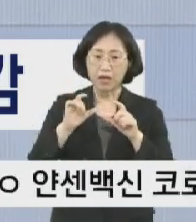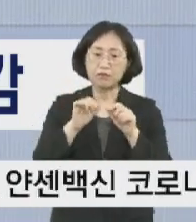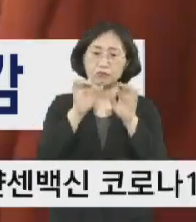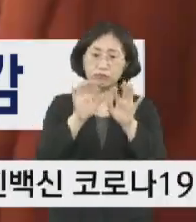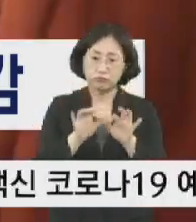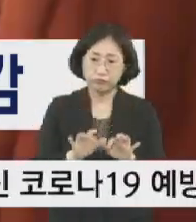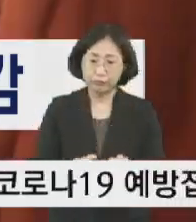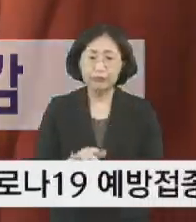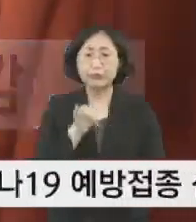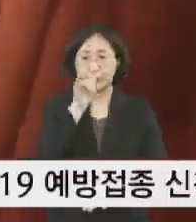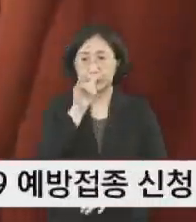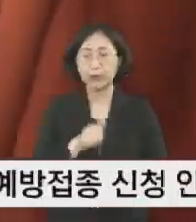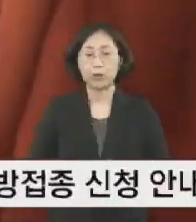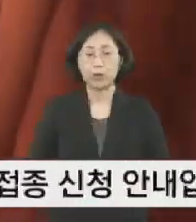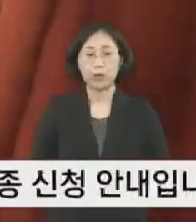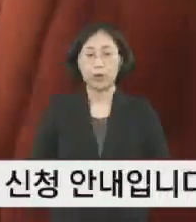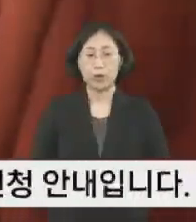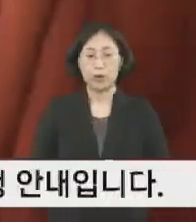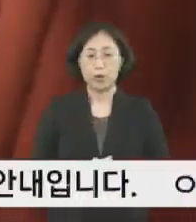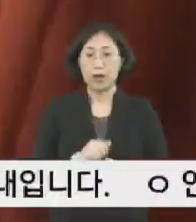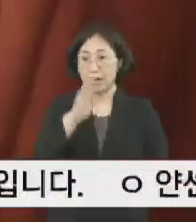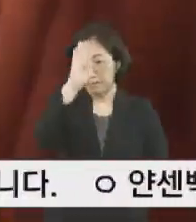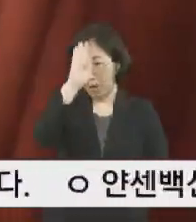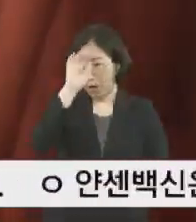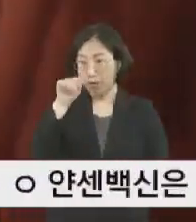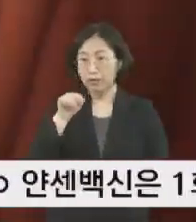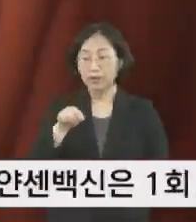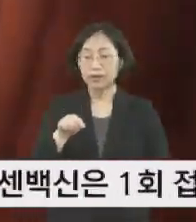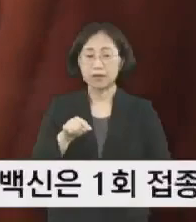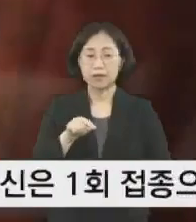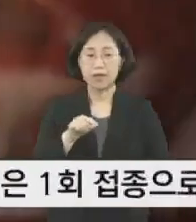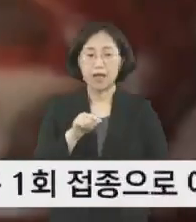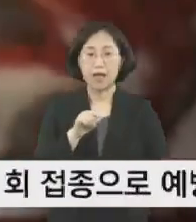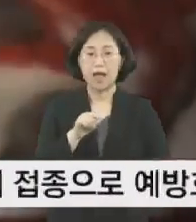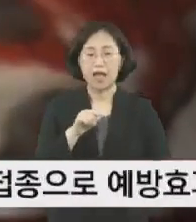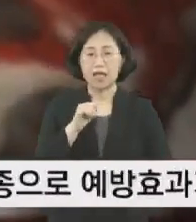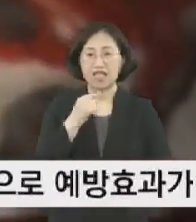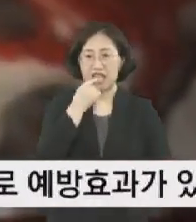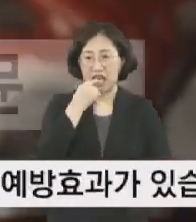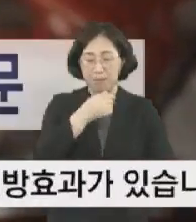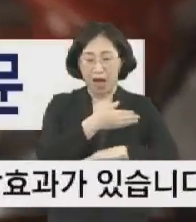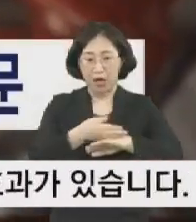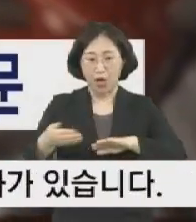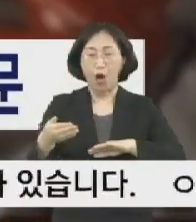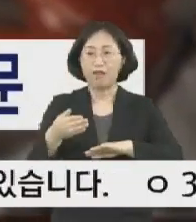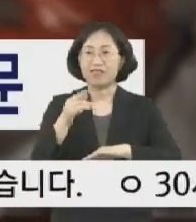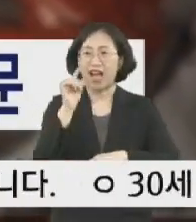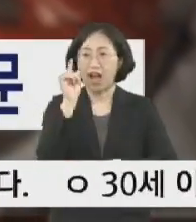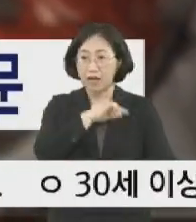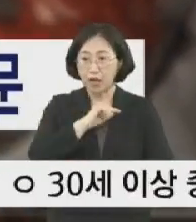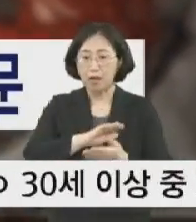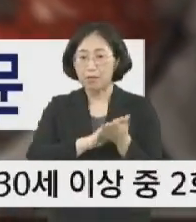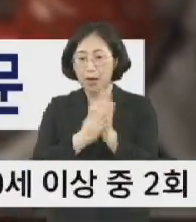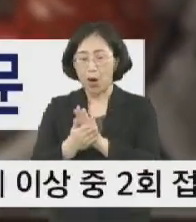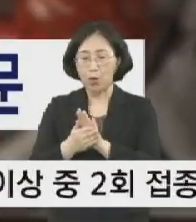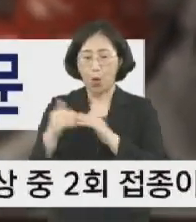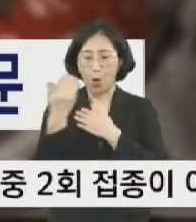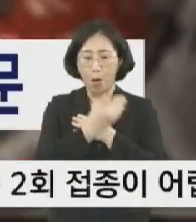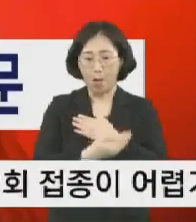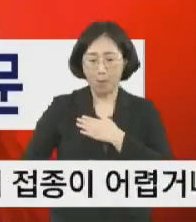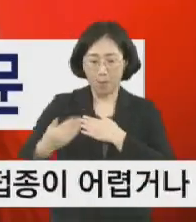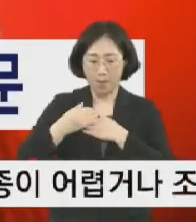올라오고 있습니다. 급성 골수성 백혈병은 백혈구가 악성 세포로 변한 뒤 전신에